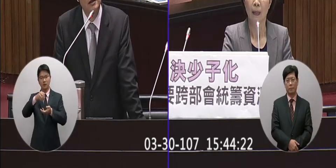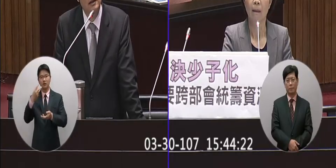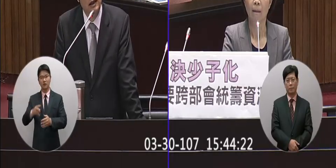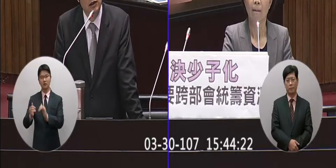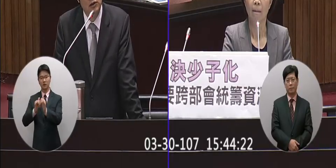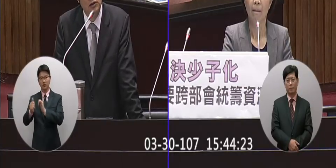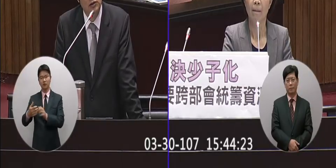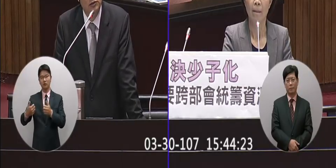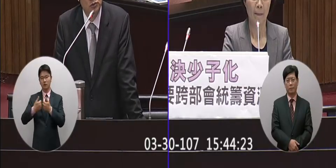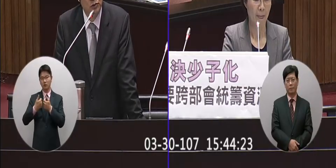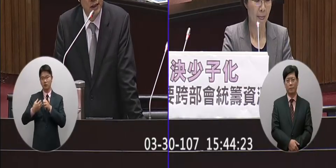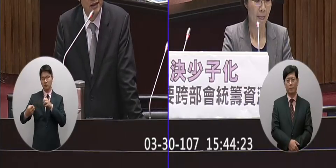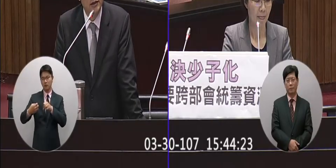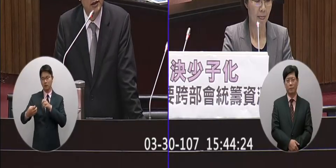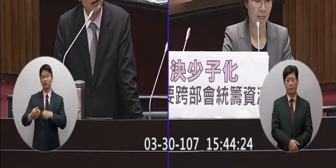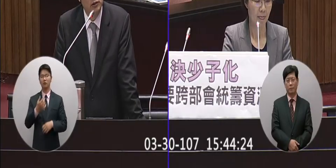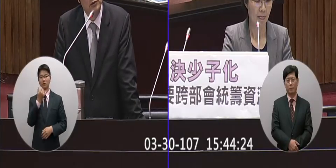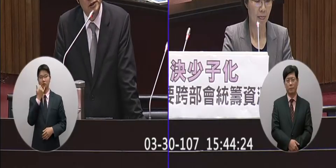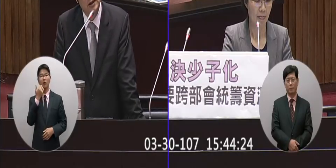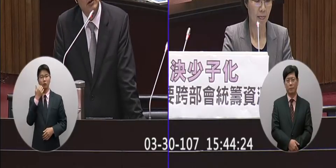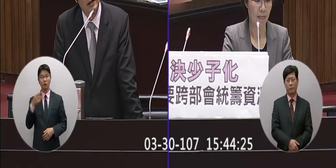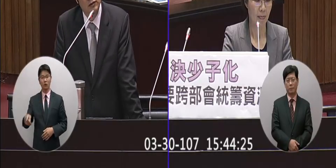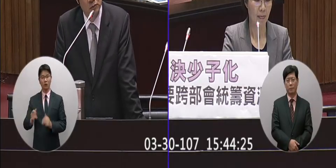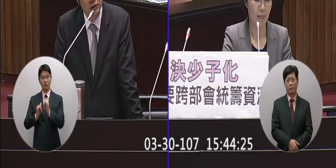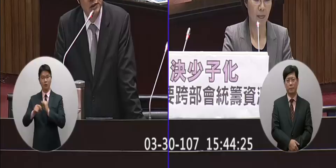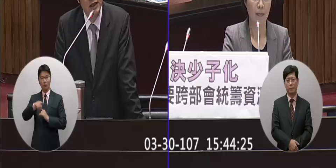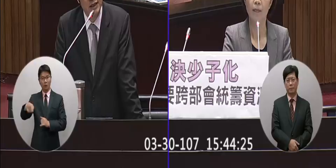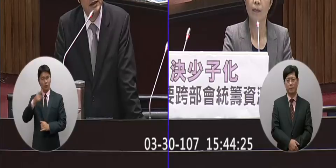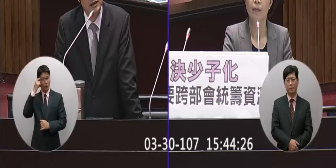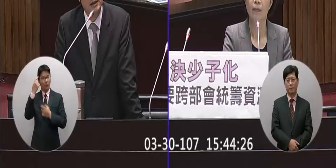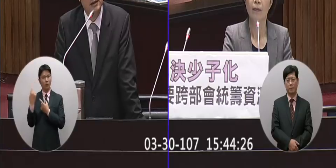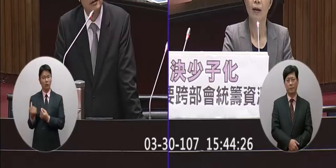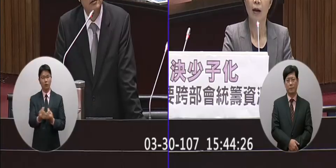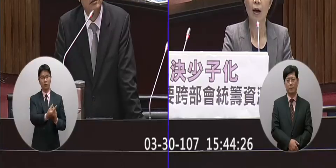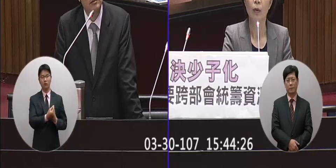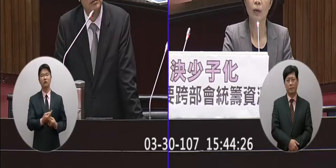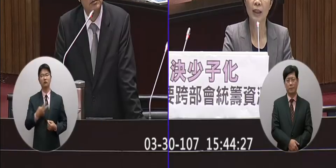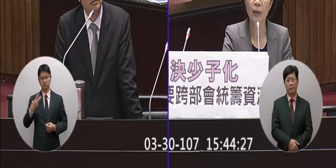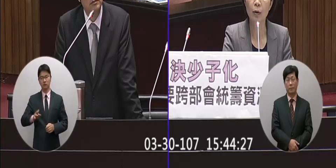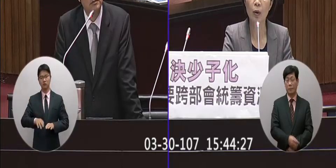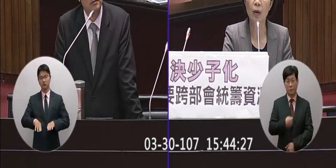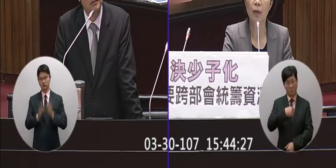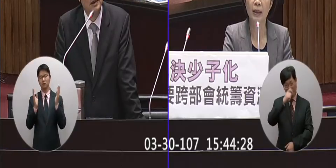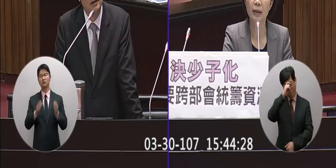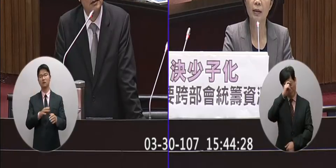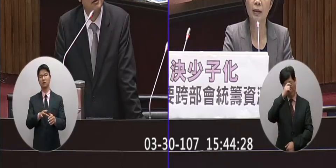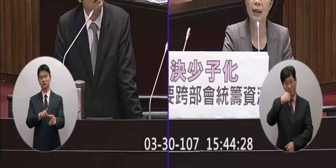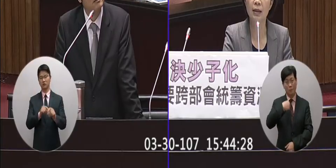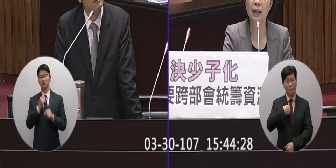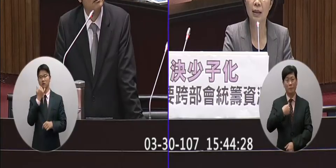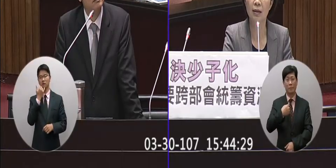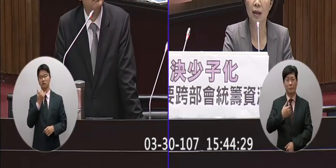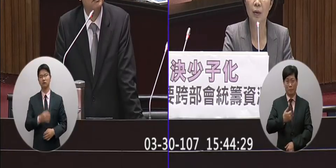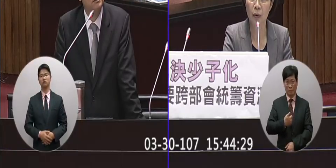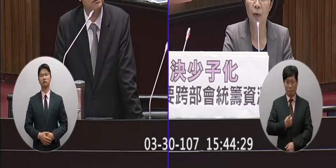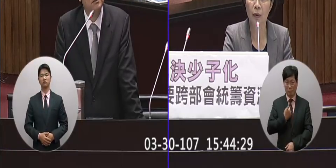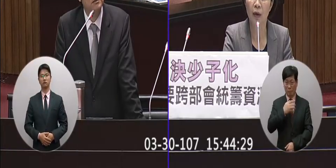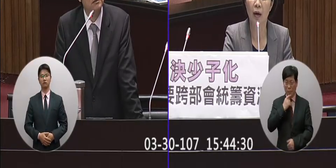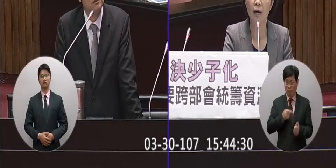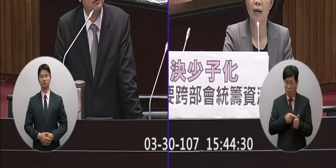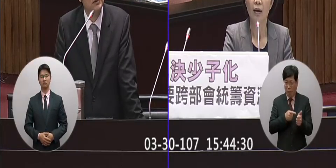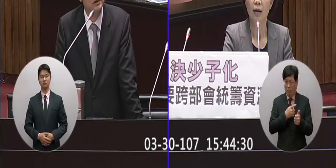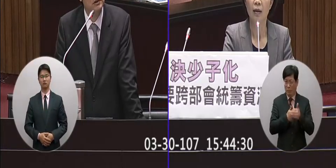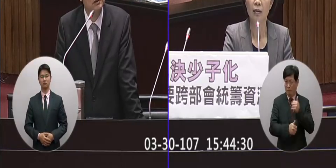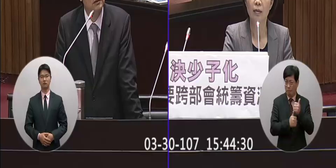对话，然后如果大家社会有共识的话呢，我们就可以来进行。 好，我希望说我们是刺激生育